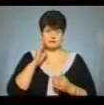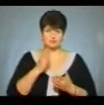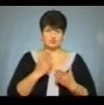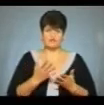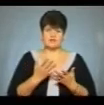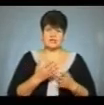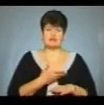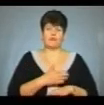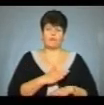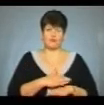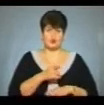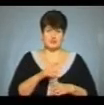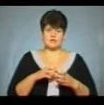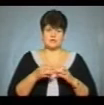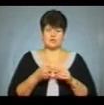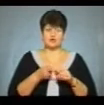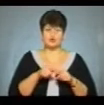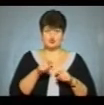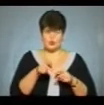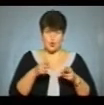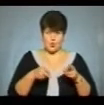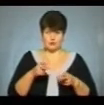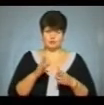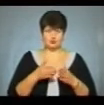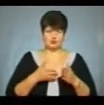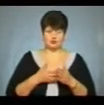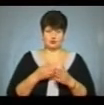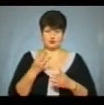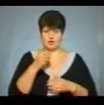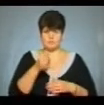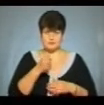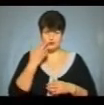у Польщі. Результати цього розтину будуть до 3 місяців, коли